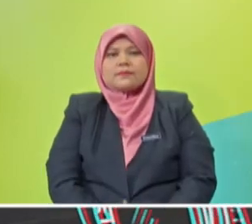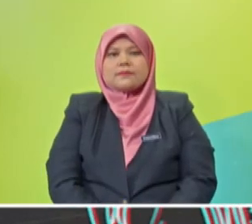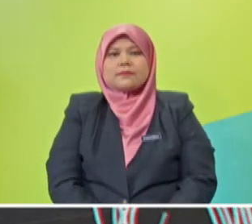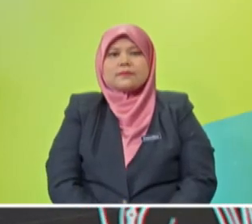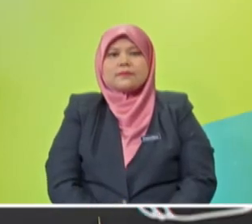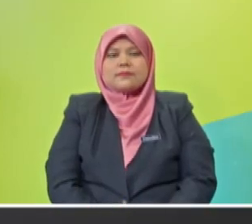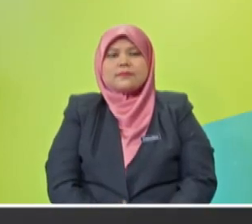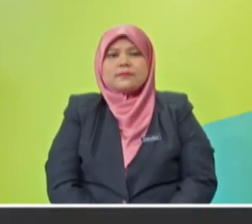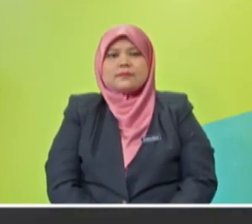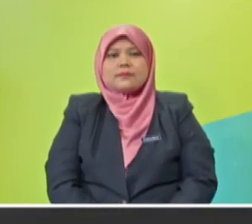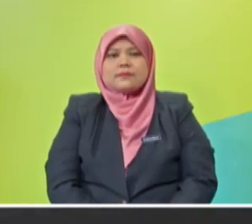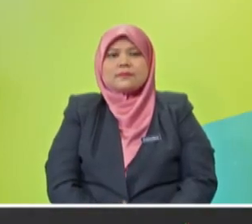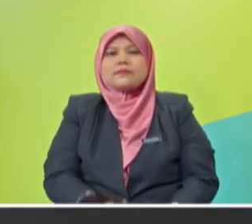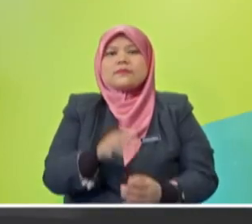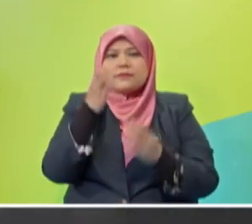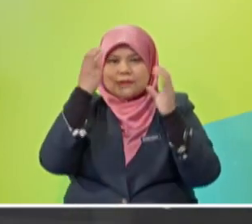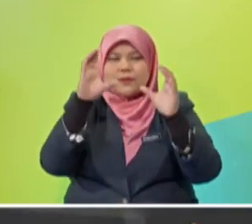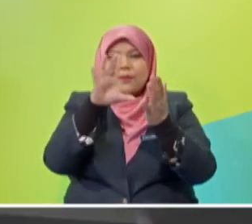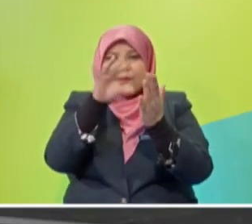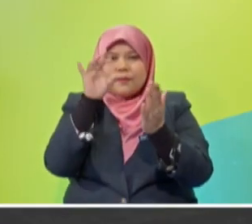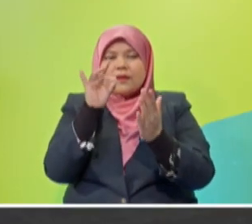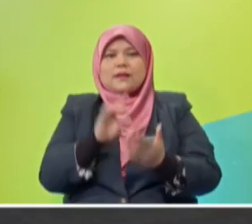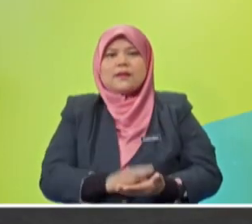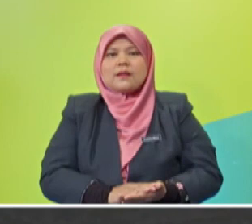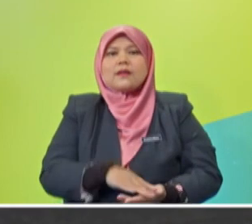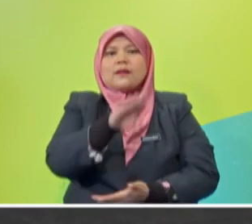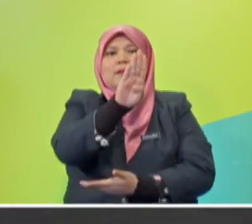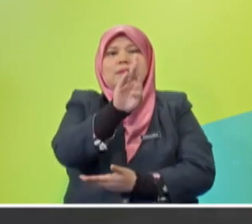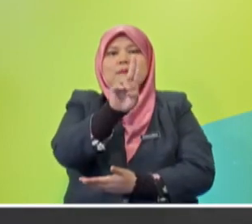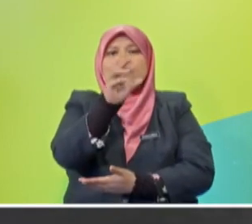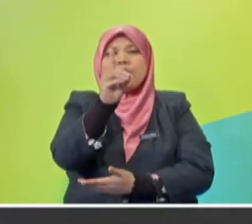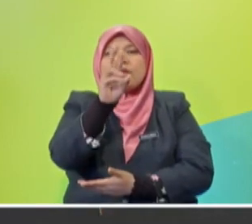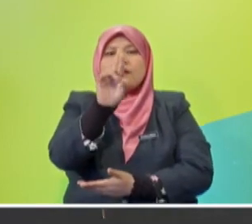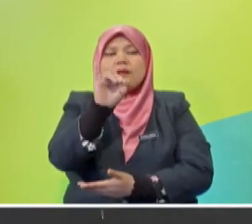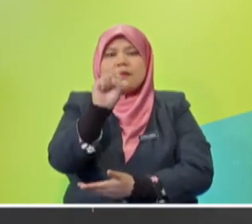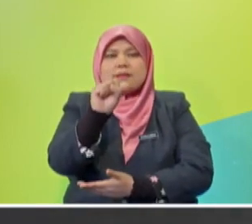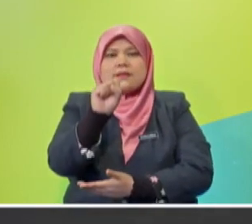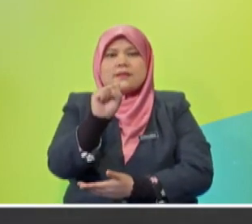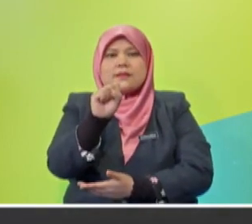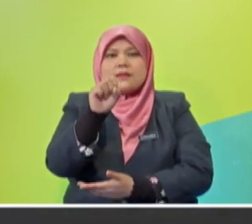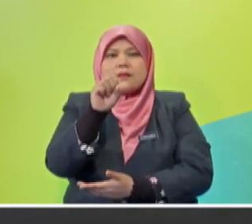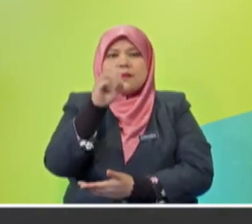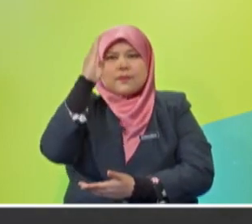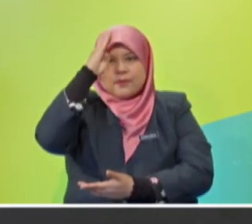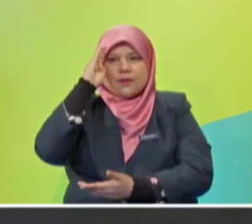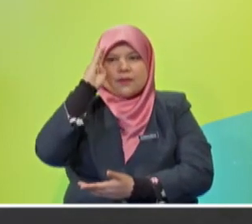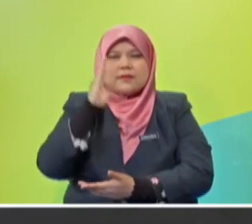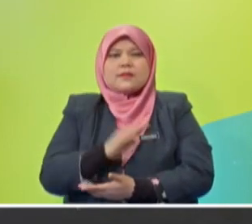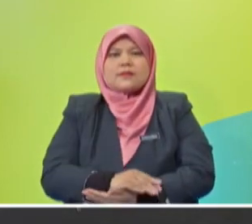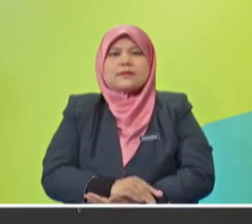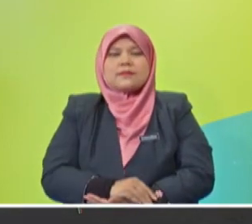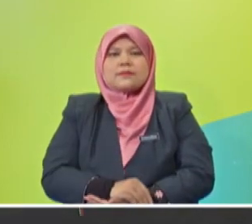cikgu? Okey, saya pilih Okey, saya pilih Budris lah yang pertama. Ini gambar apa Budris? Gambar